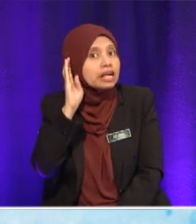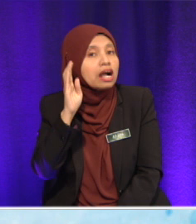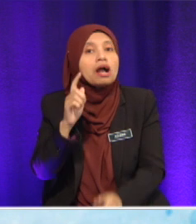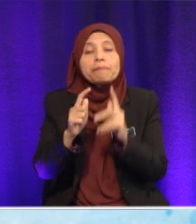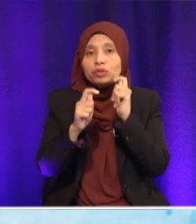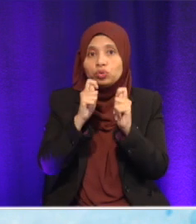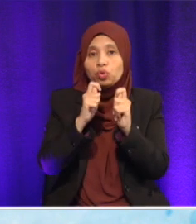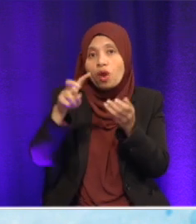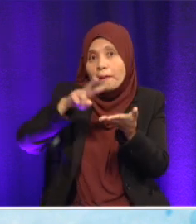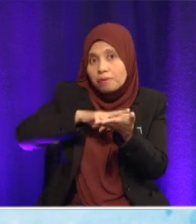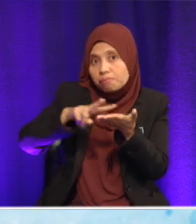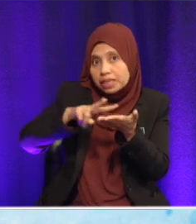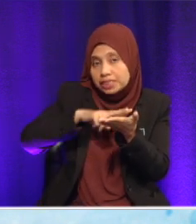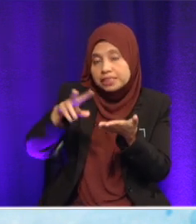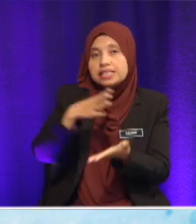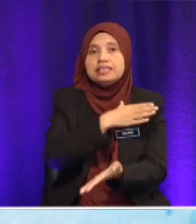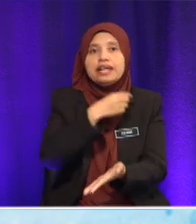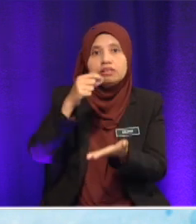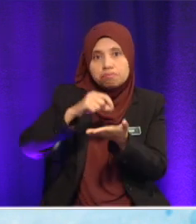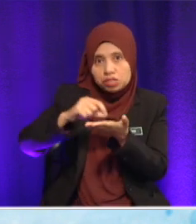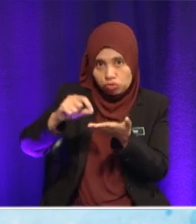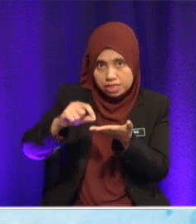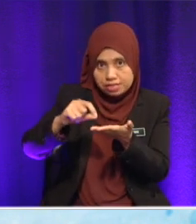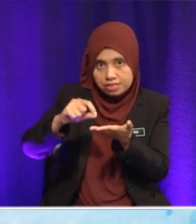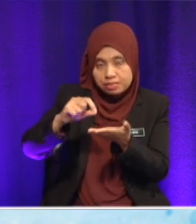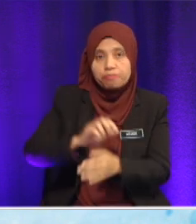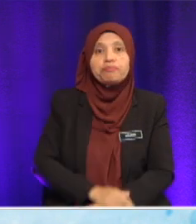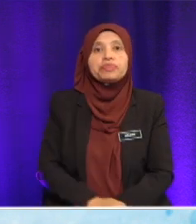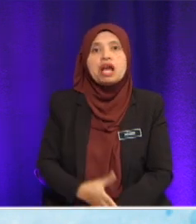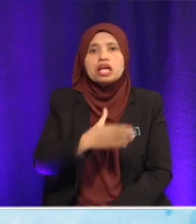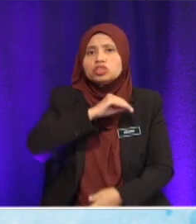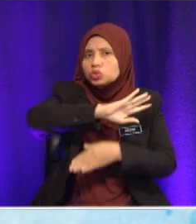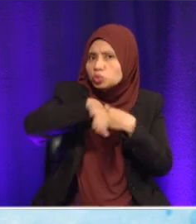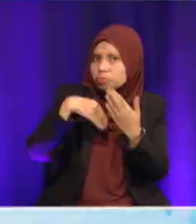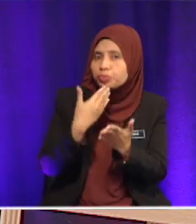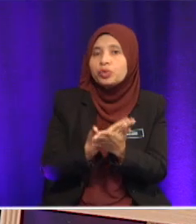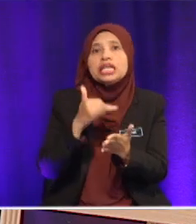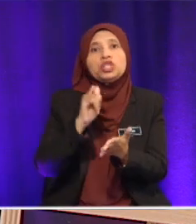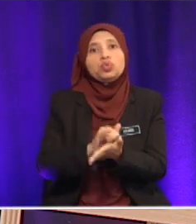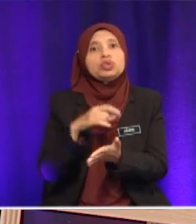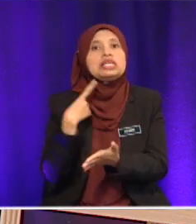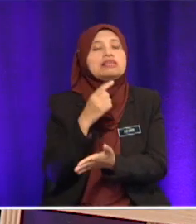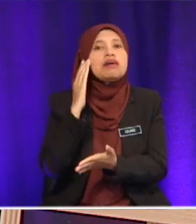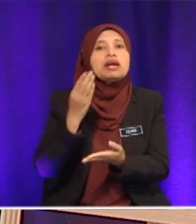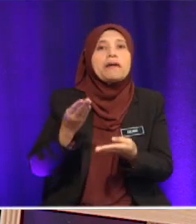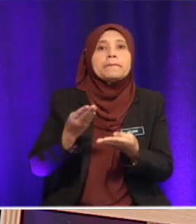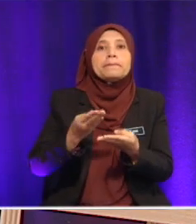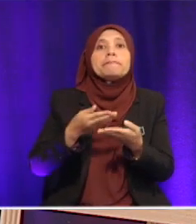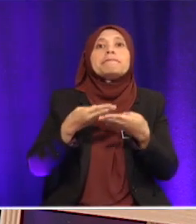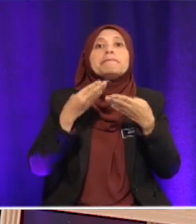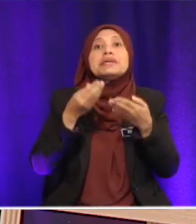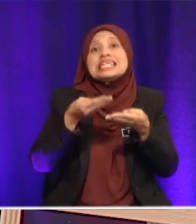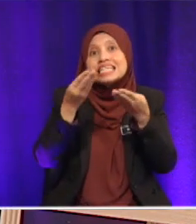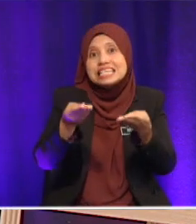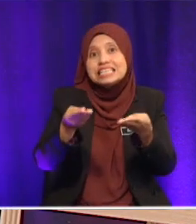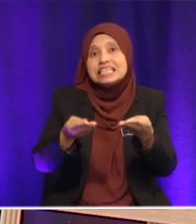membaca kita ada kemahiran menulis dan Kesuma itu kita akan bagi satu tahap penguasaan keseluruhan